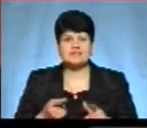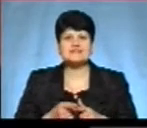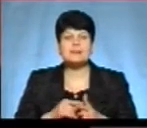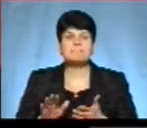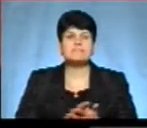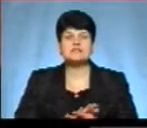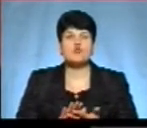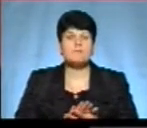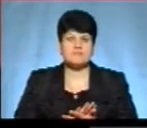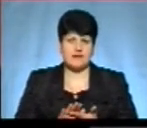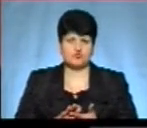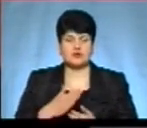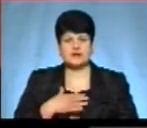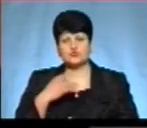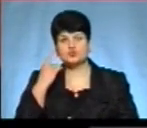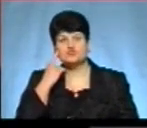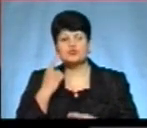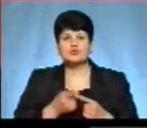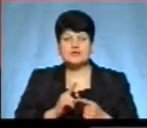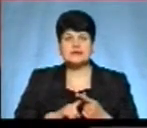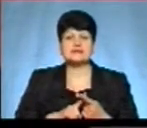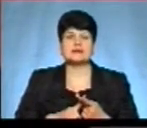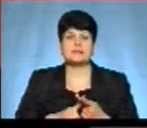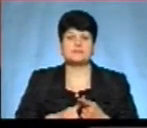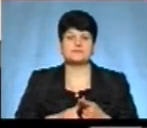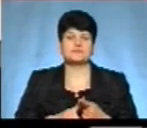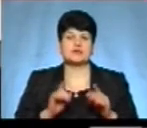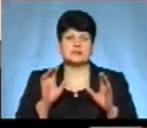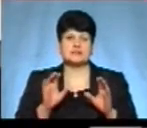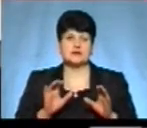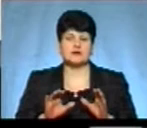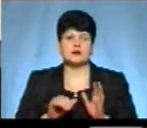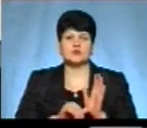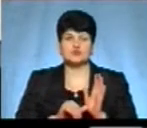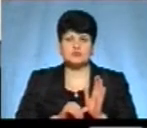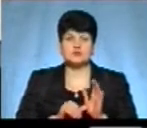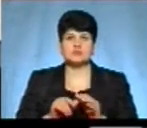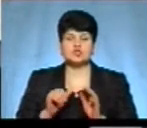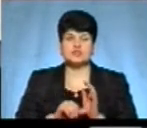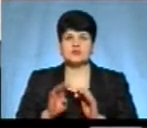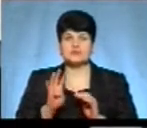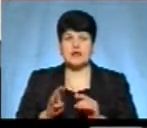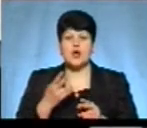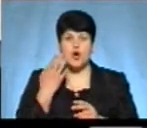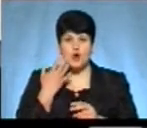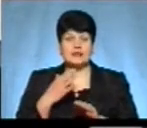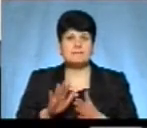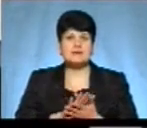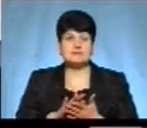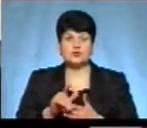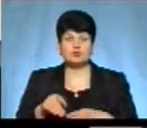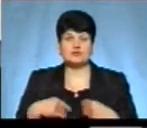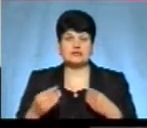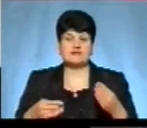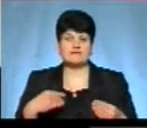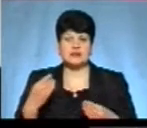безоплатно. Тобто, на нашу думку, це підпадає якраз під цю статтю, під частину 6 статті 64, коли безоплатно людям надавалася в